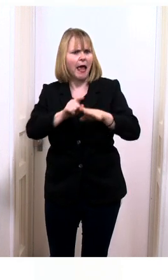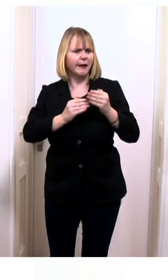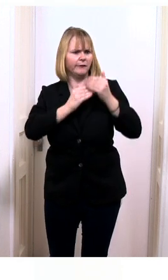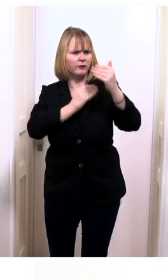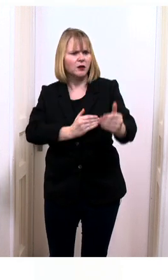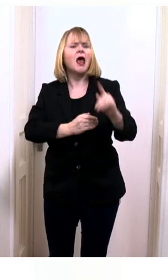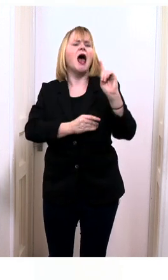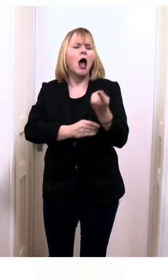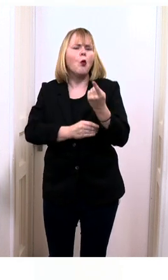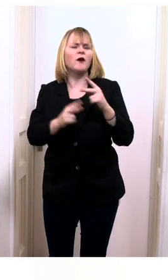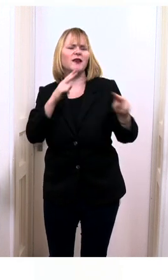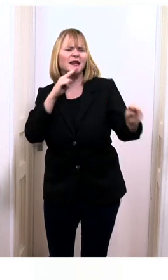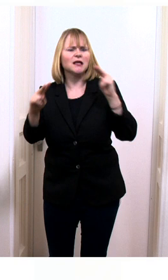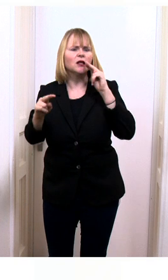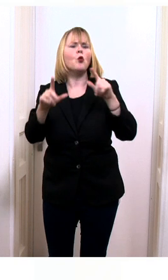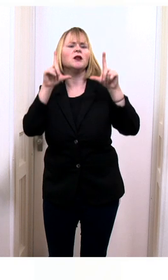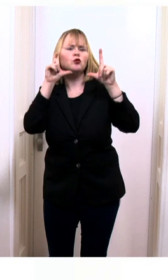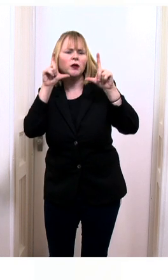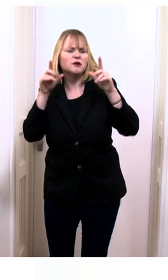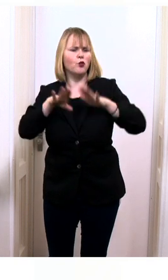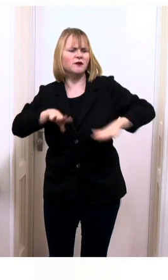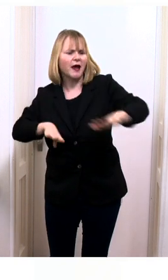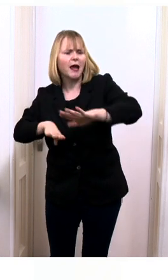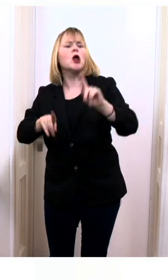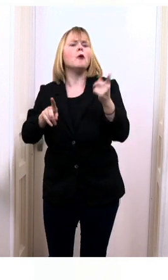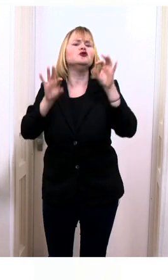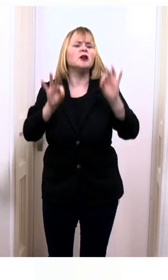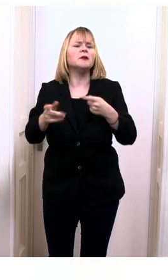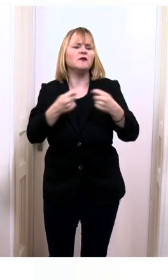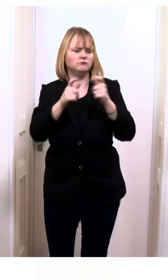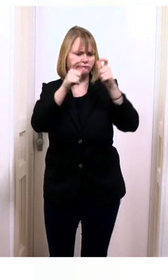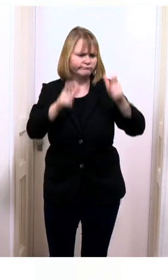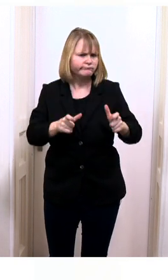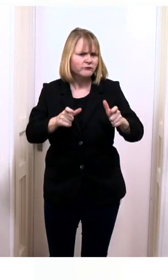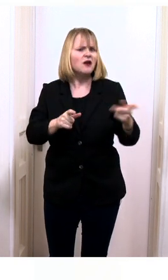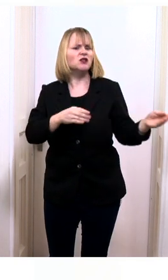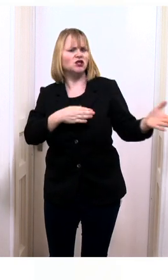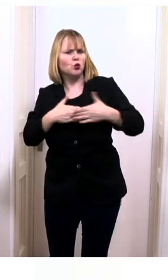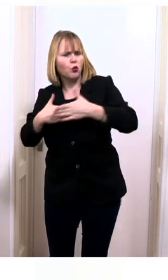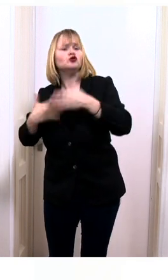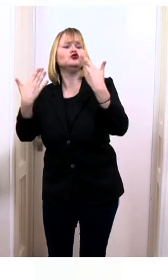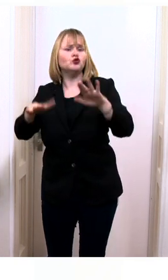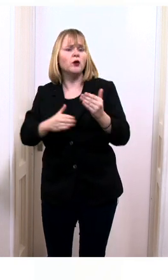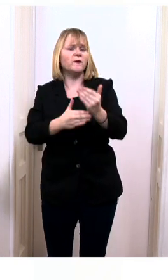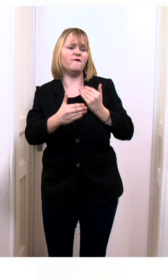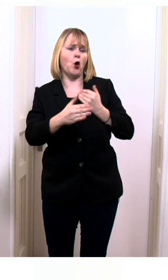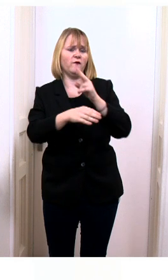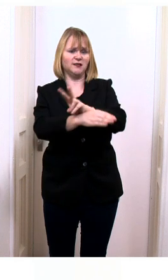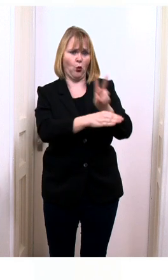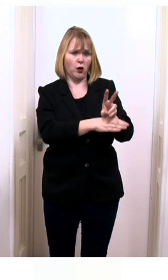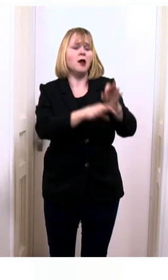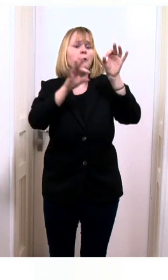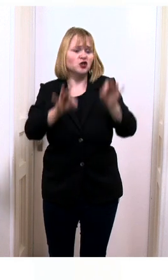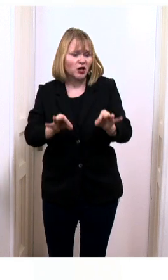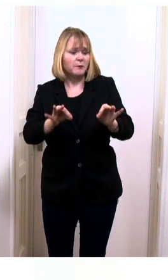und Tourismusbereich und für die von der Schließung betroffenen Betriebe vorgesorgt ist und die definierten Instrumente in Kraft